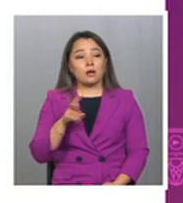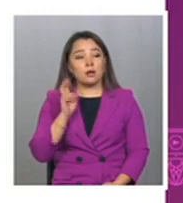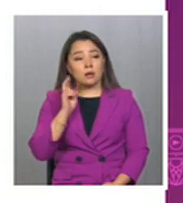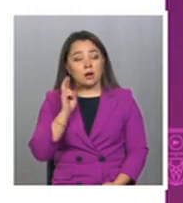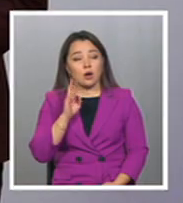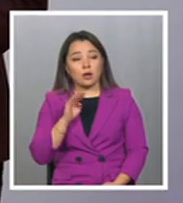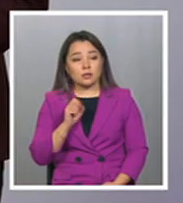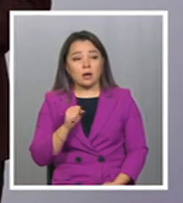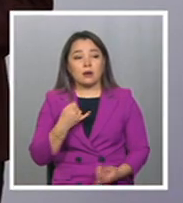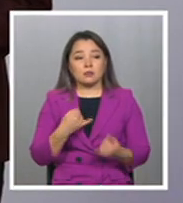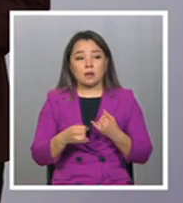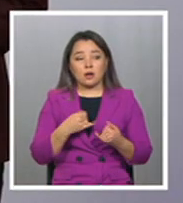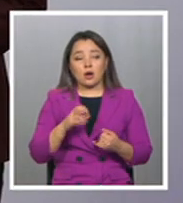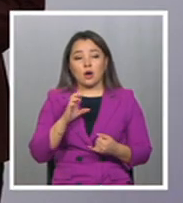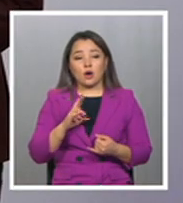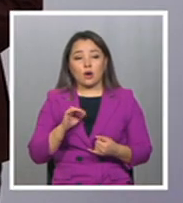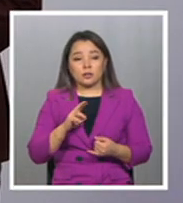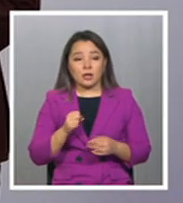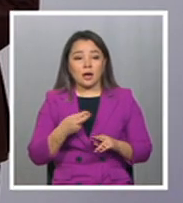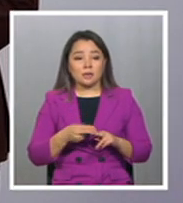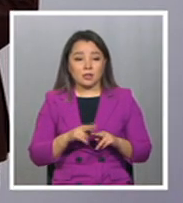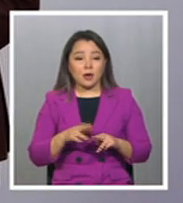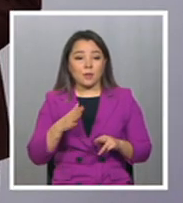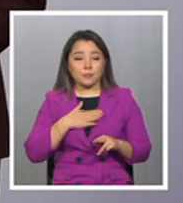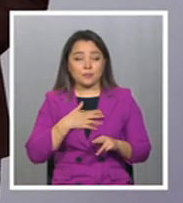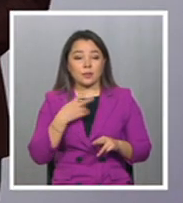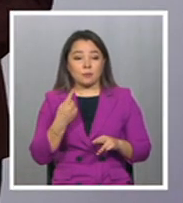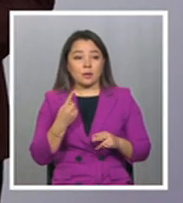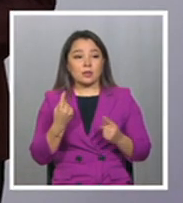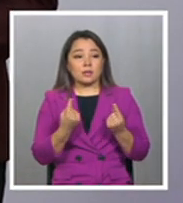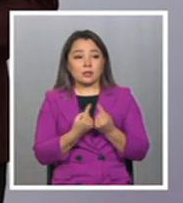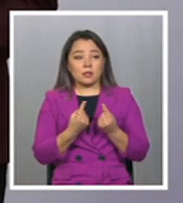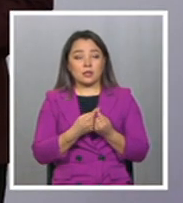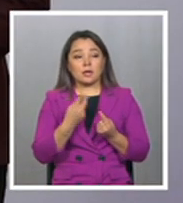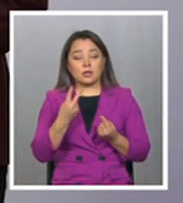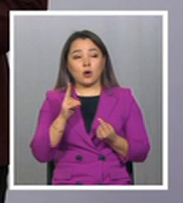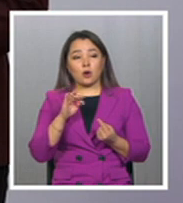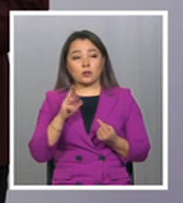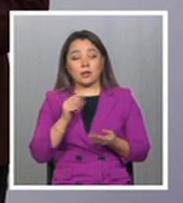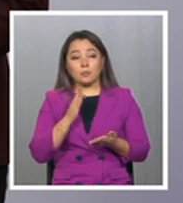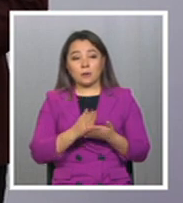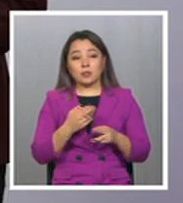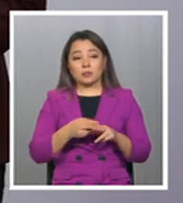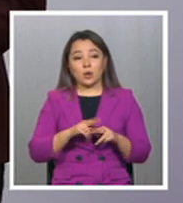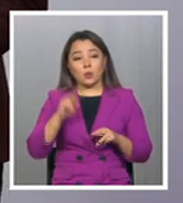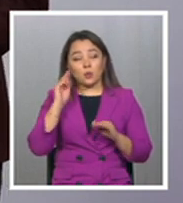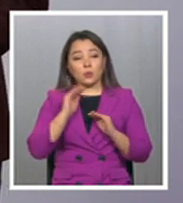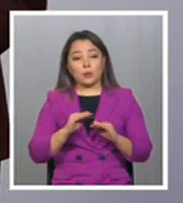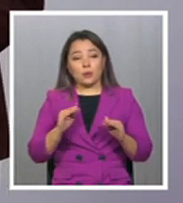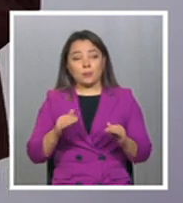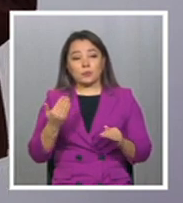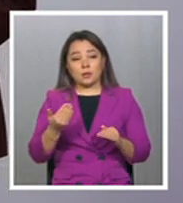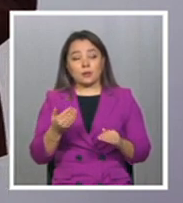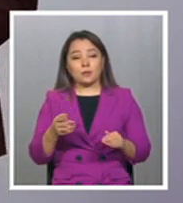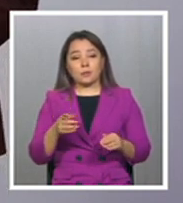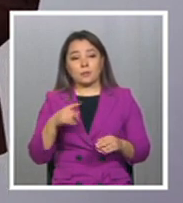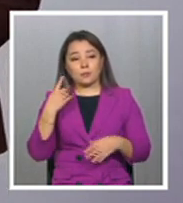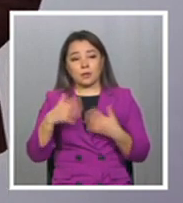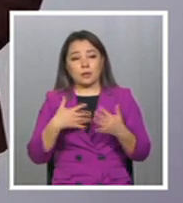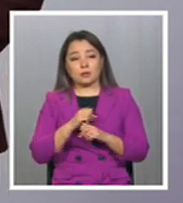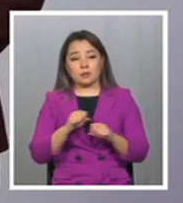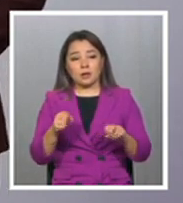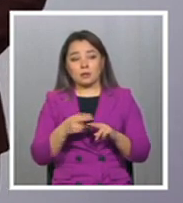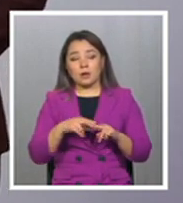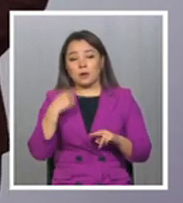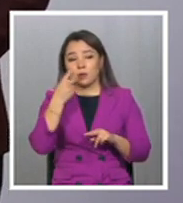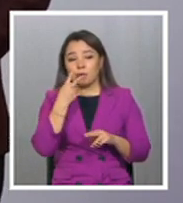сары қожа. Дұрыс жауабы, біз бір класта екі қожа бармыз. Оқушылар екеуімізді шатастырып алмас үшін өңімізге